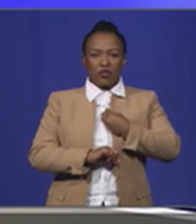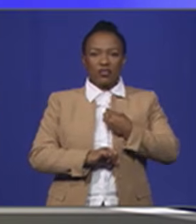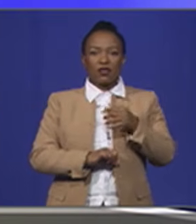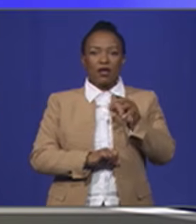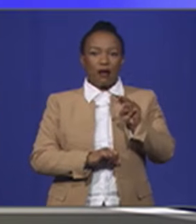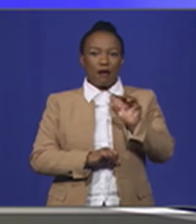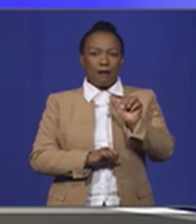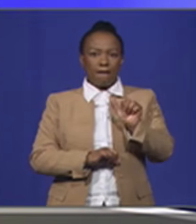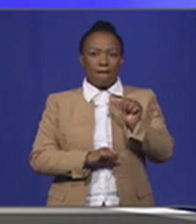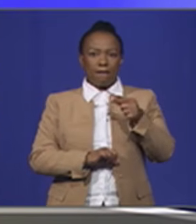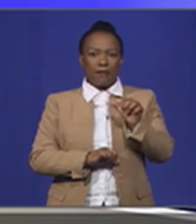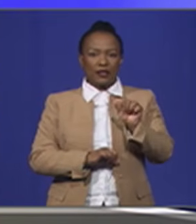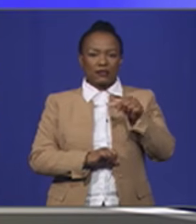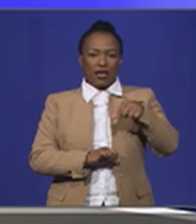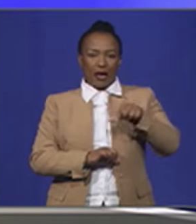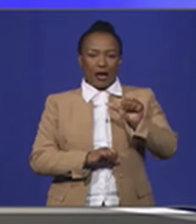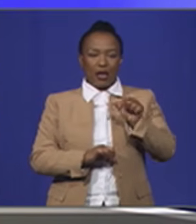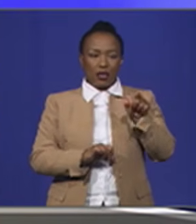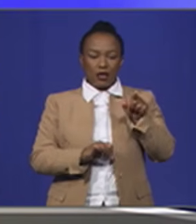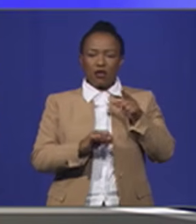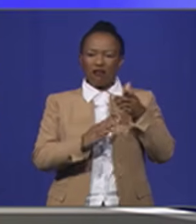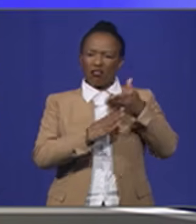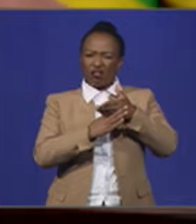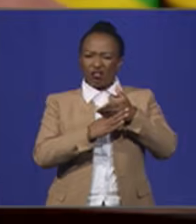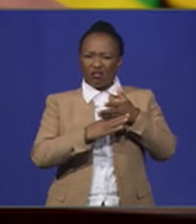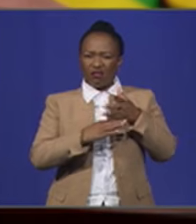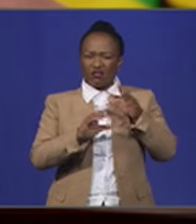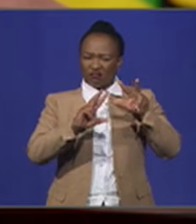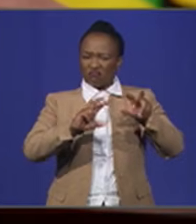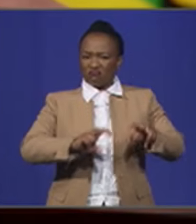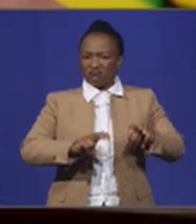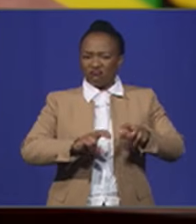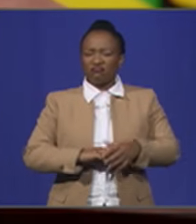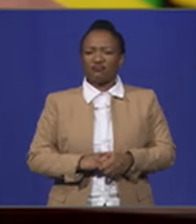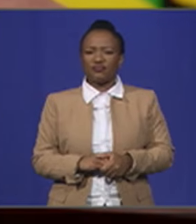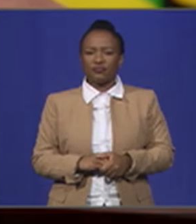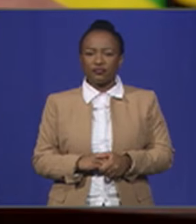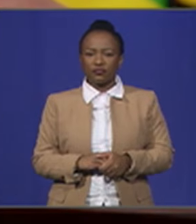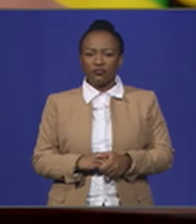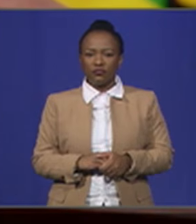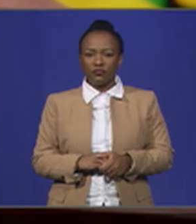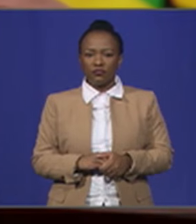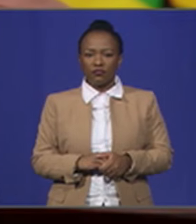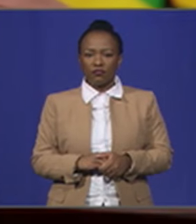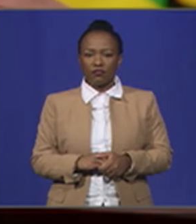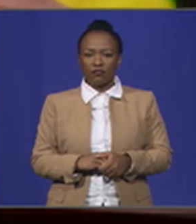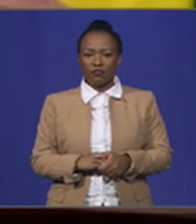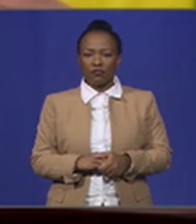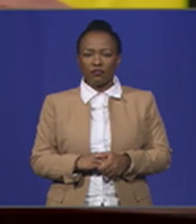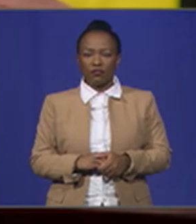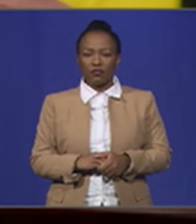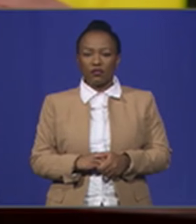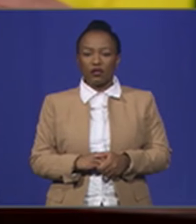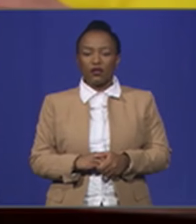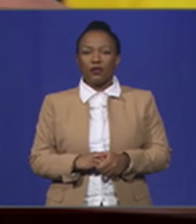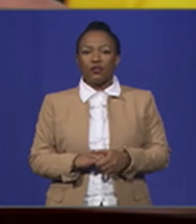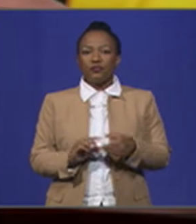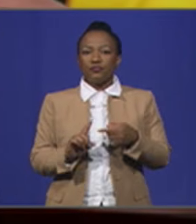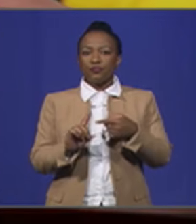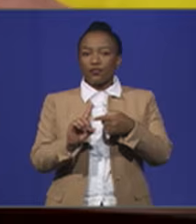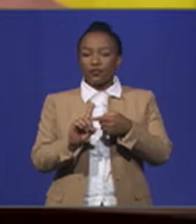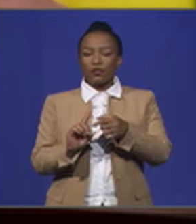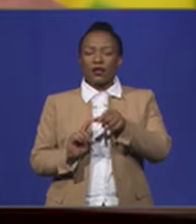KwaZulu-Natal Sindiso Magaqa. Ka Phukwi ngogola Sibusiso Ncengwa o